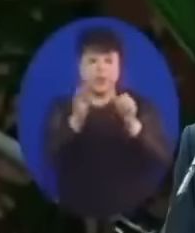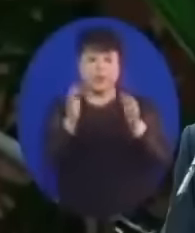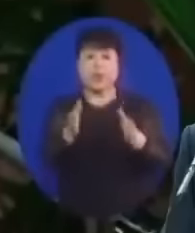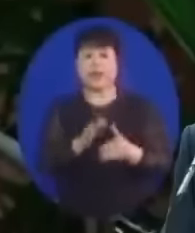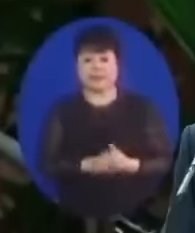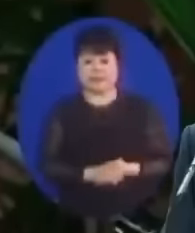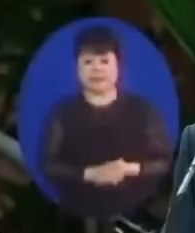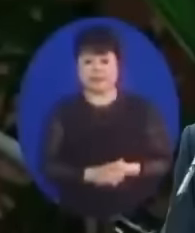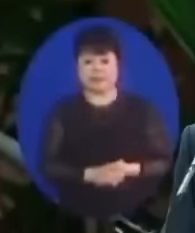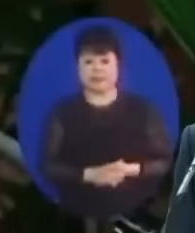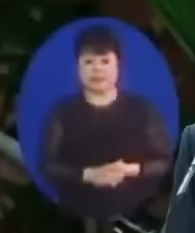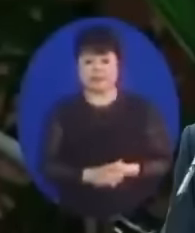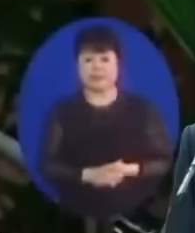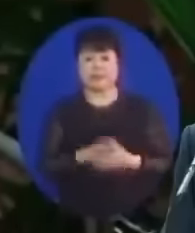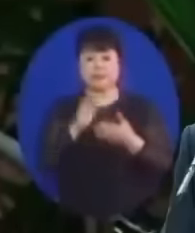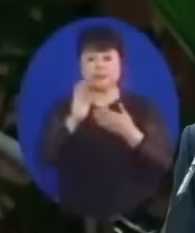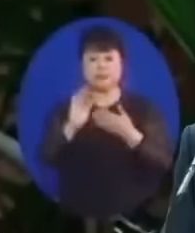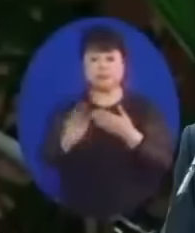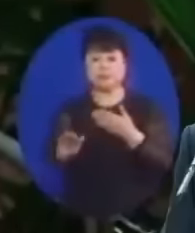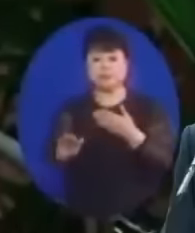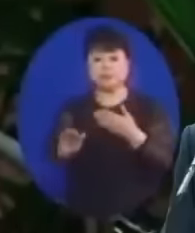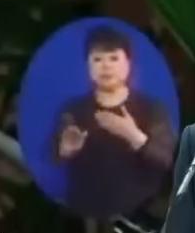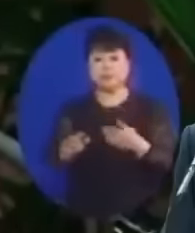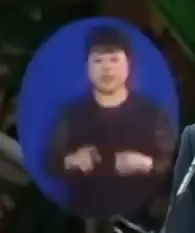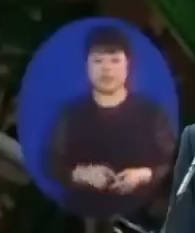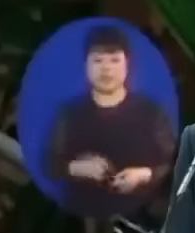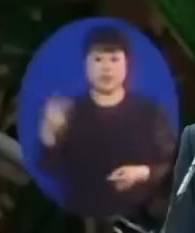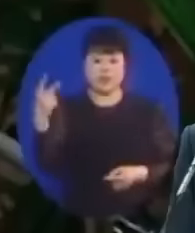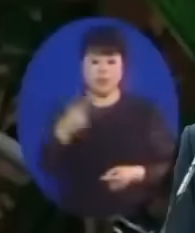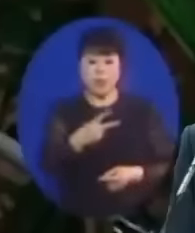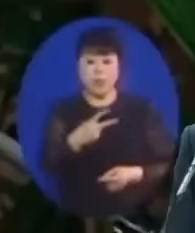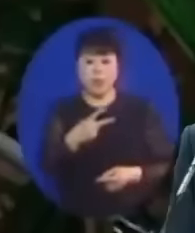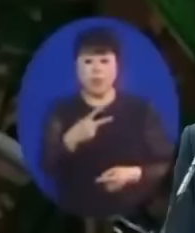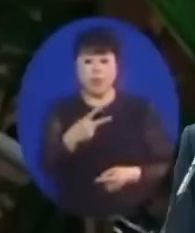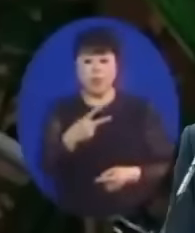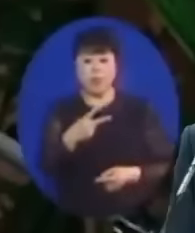했습니다. 그러고 난 다음에 좀 살만할 때또